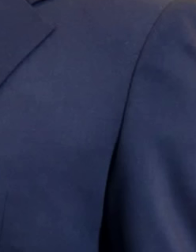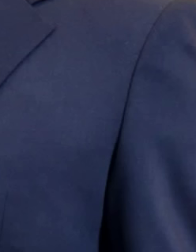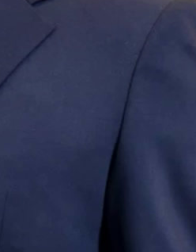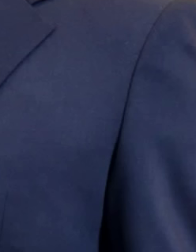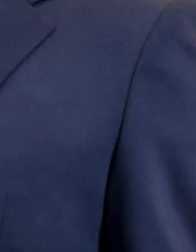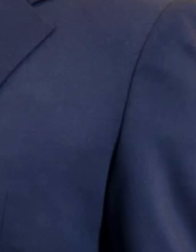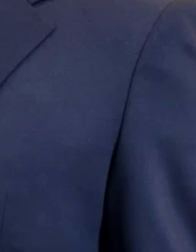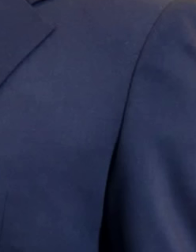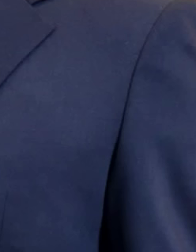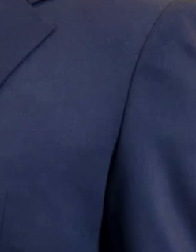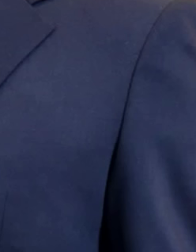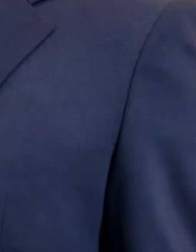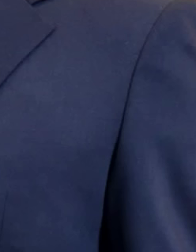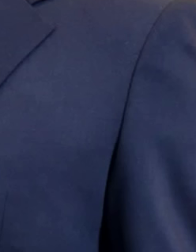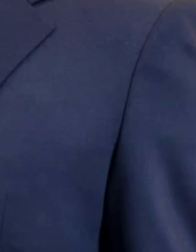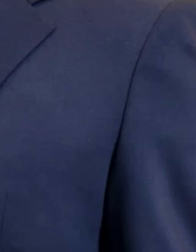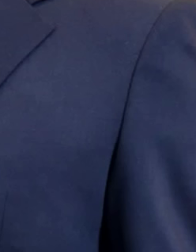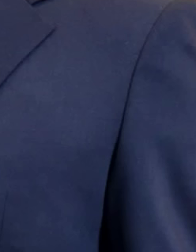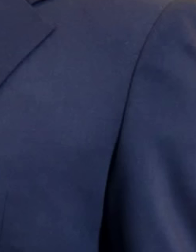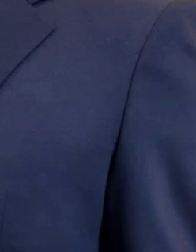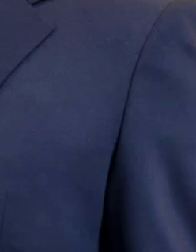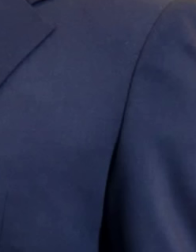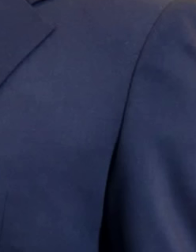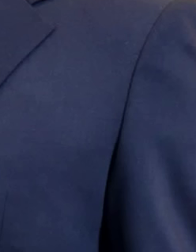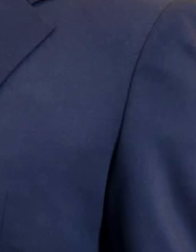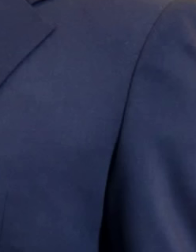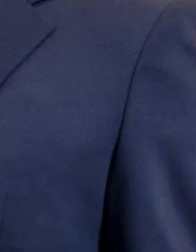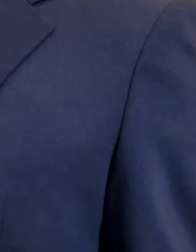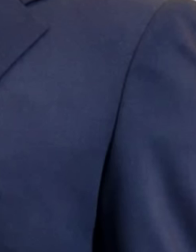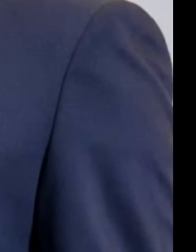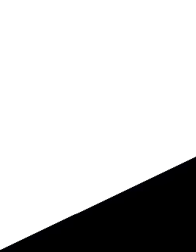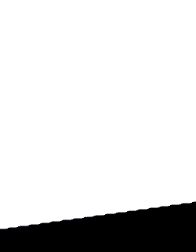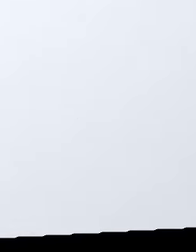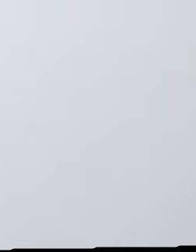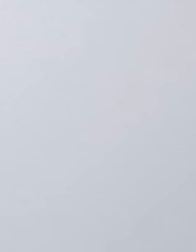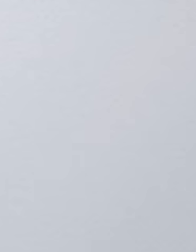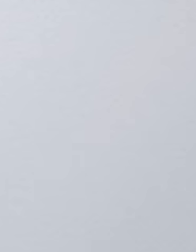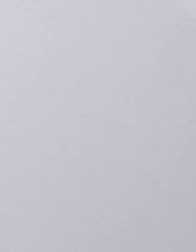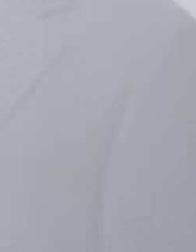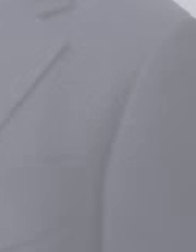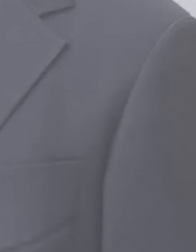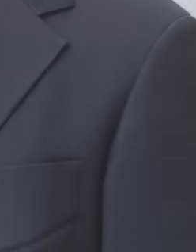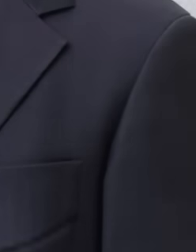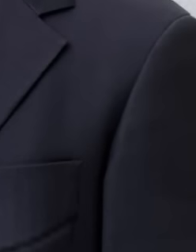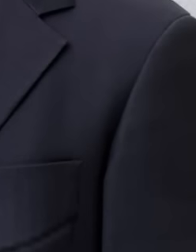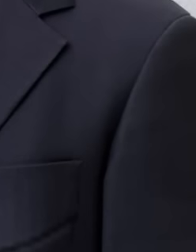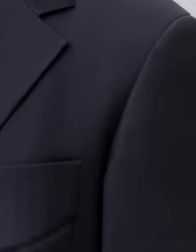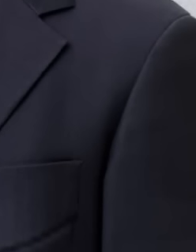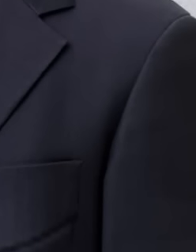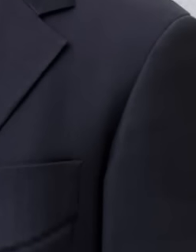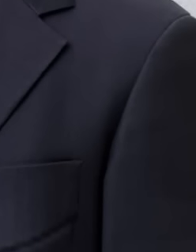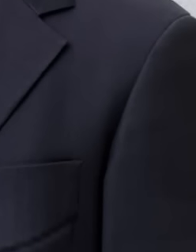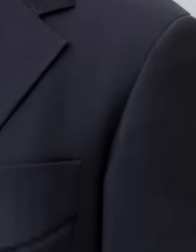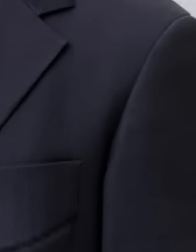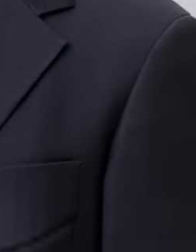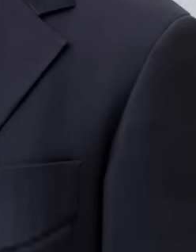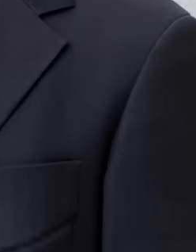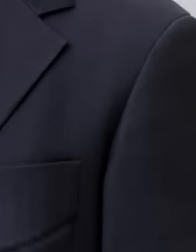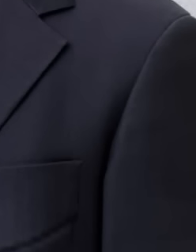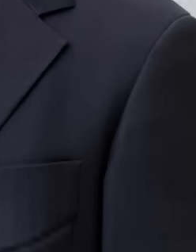44% 후보간의 격차는 99% 포인트였습니다 더불어민주당 위성권